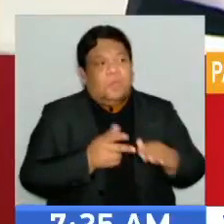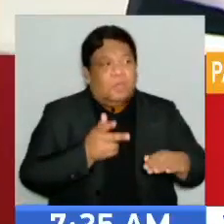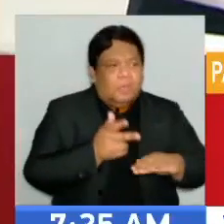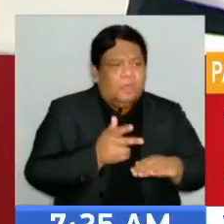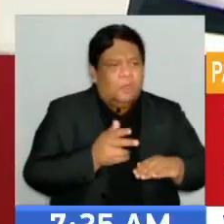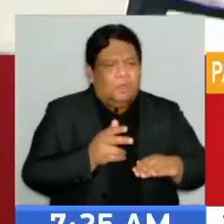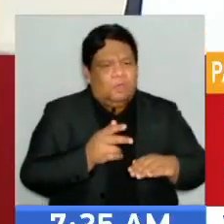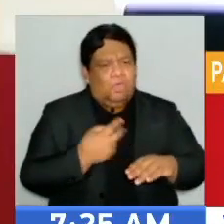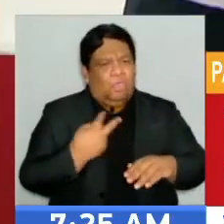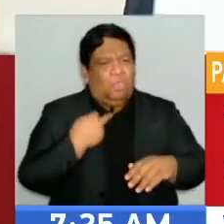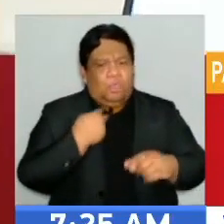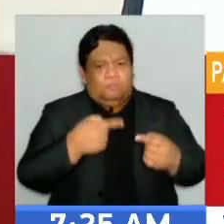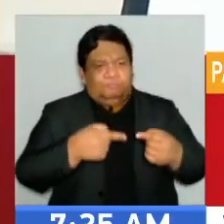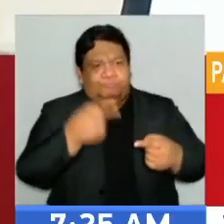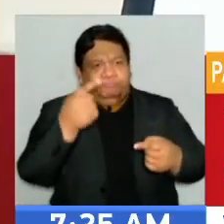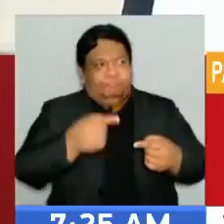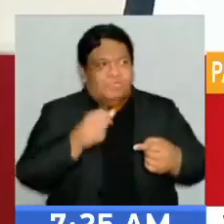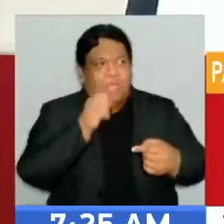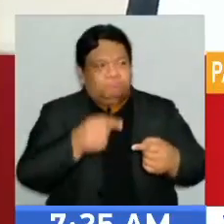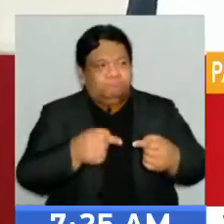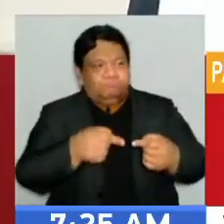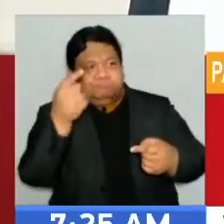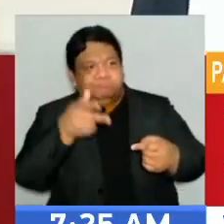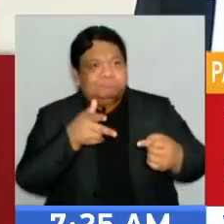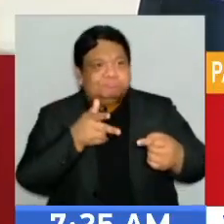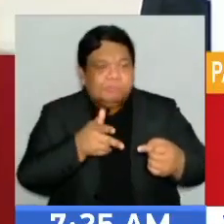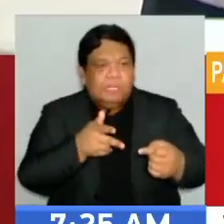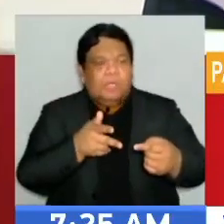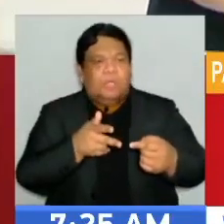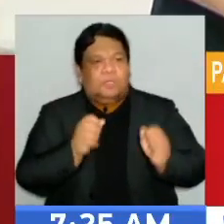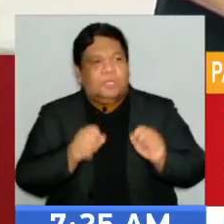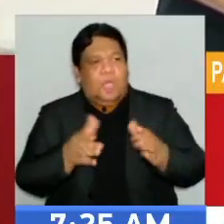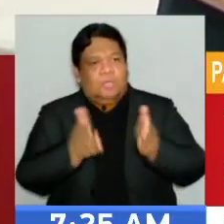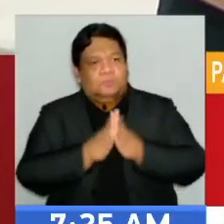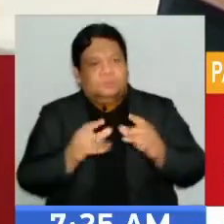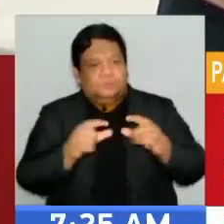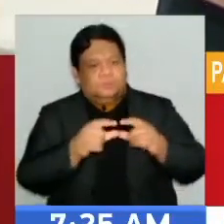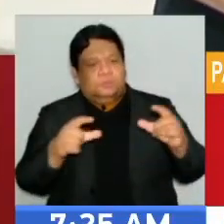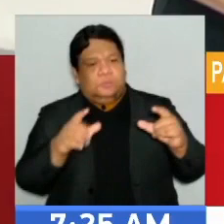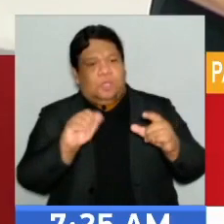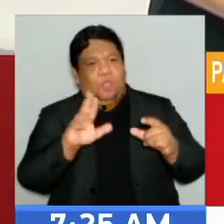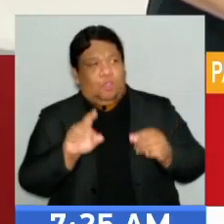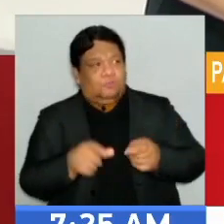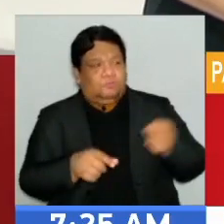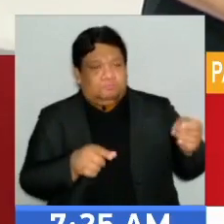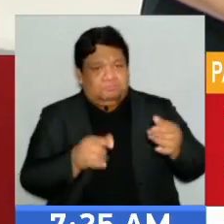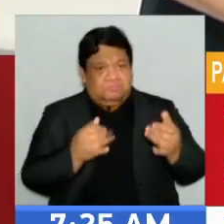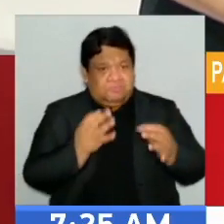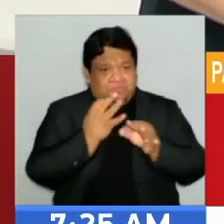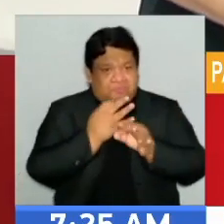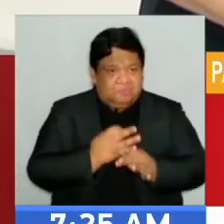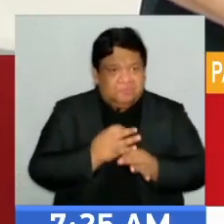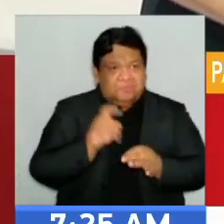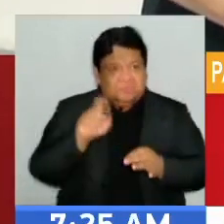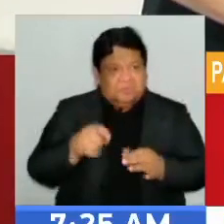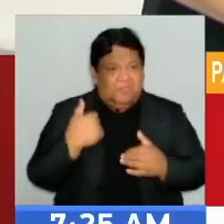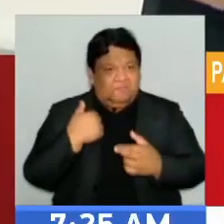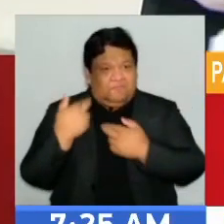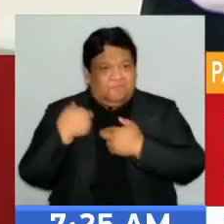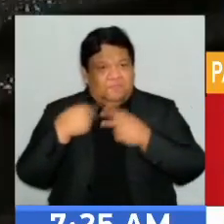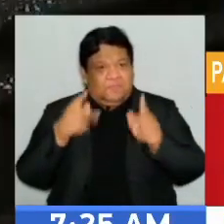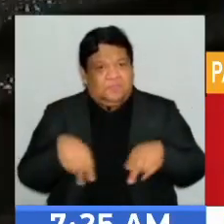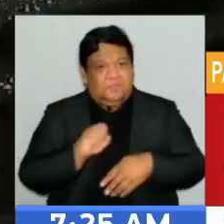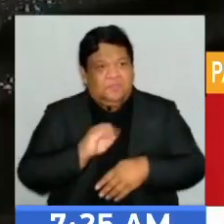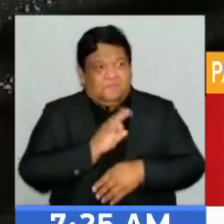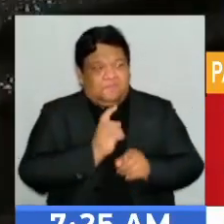So, usually, hinihingi nila yung pinaka-ano para may inaayos sila. So, kailangan talaga may tao. Tama po, Ma'am Susan.